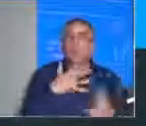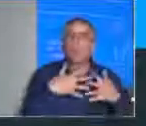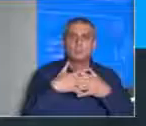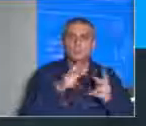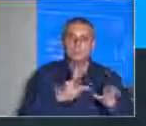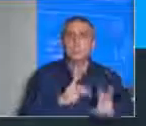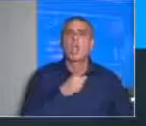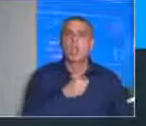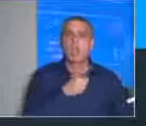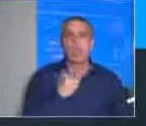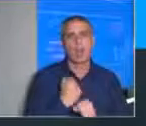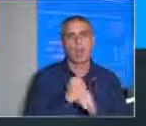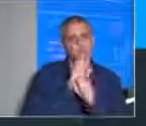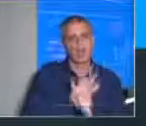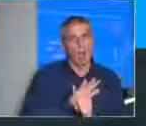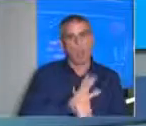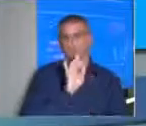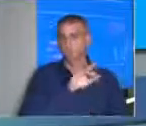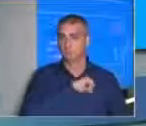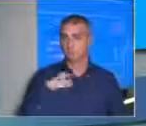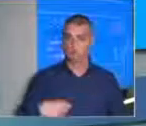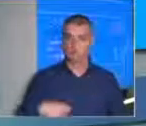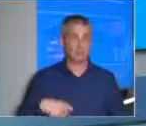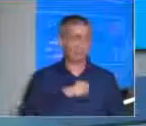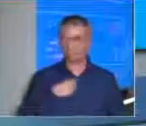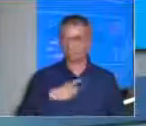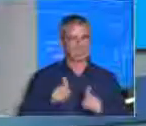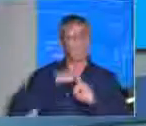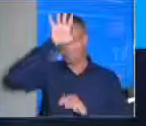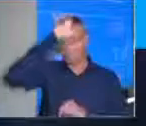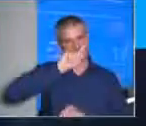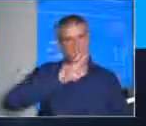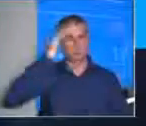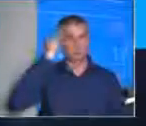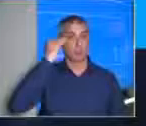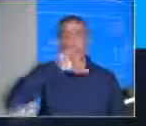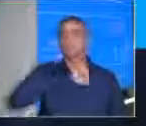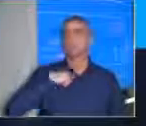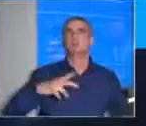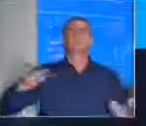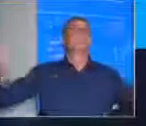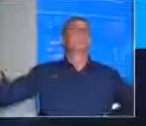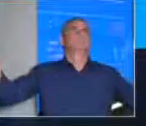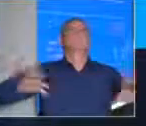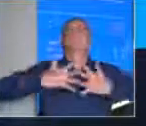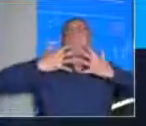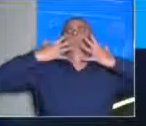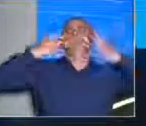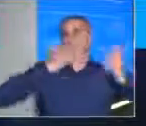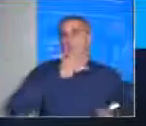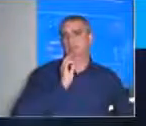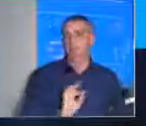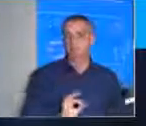הברית מסוגלת להפעיל לחץ כזה על סין, וסין זה לא איראן וגם לא צפון קוריאה, סין זה יריב